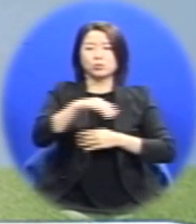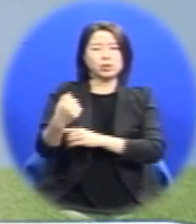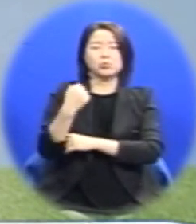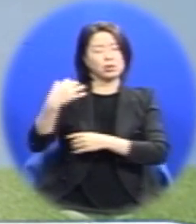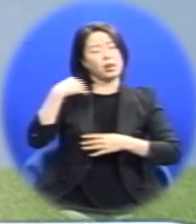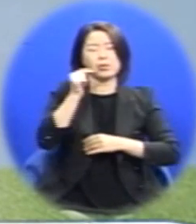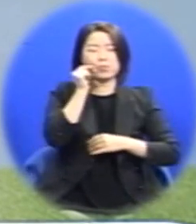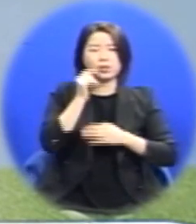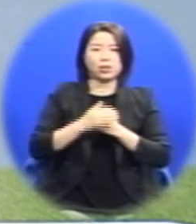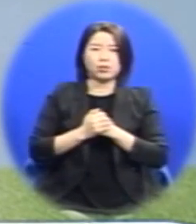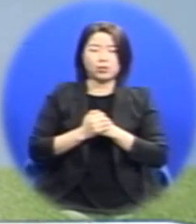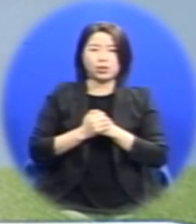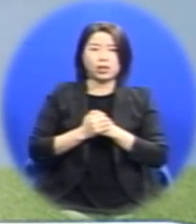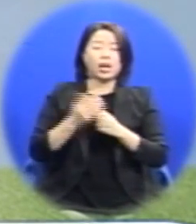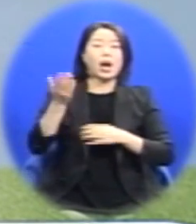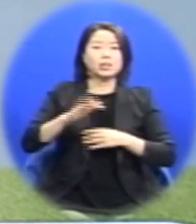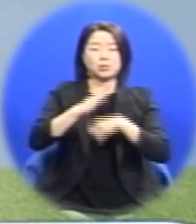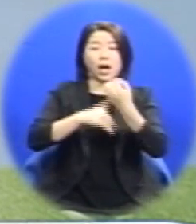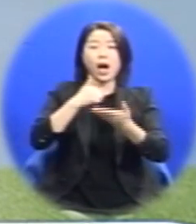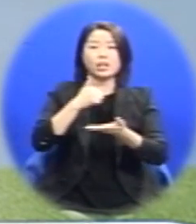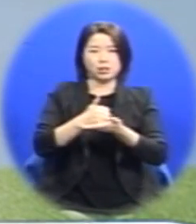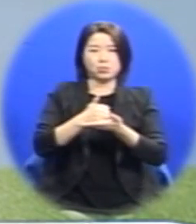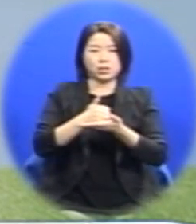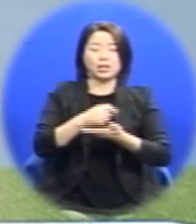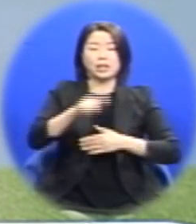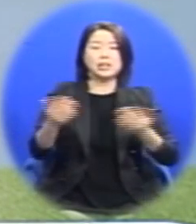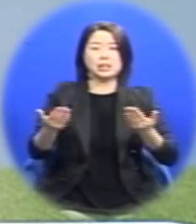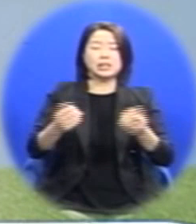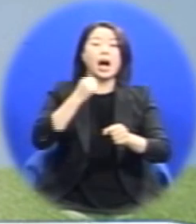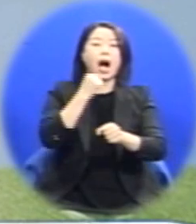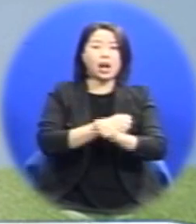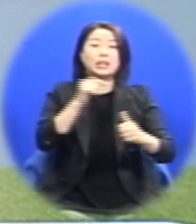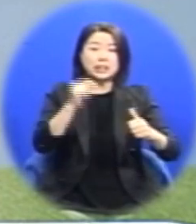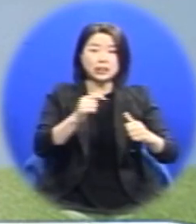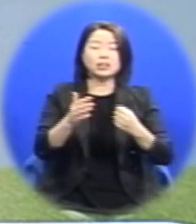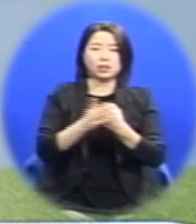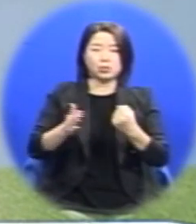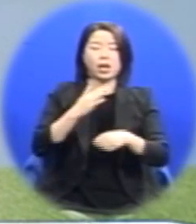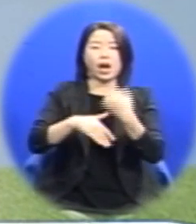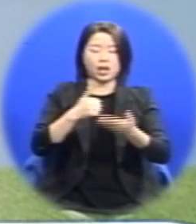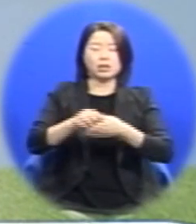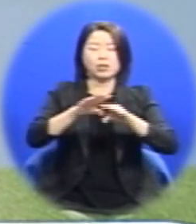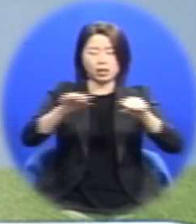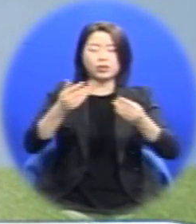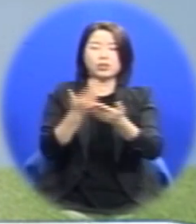감당을 못하겠습니다. 하나님이 이 일을 하라 하셨으니 하나님 해결해 주십시오.